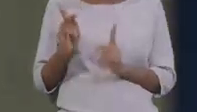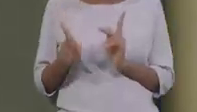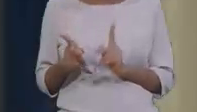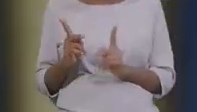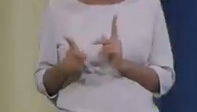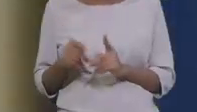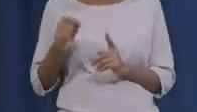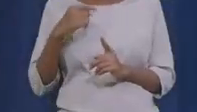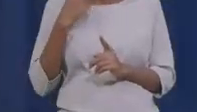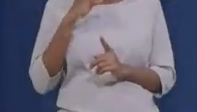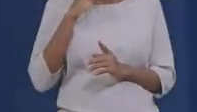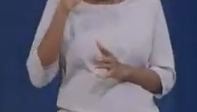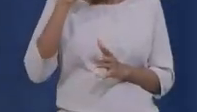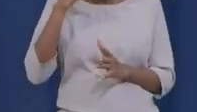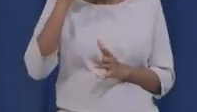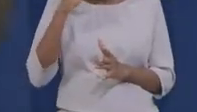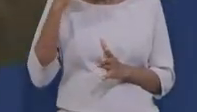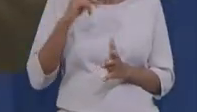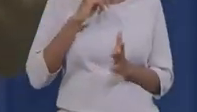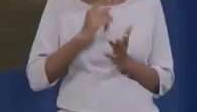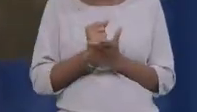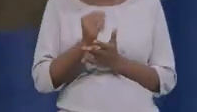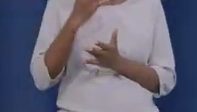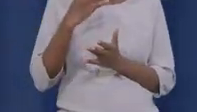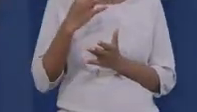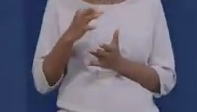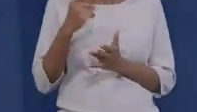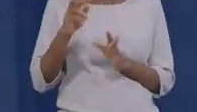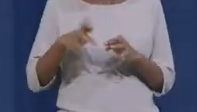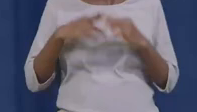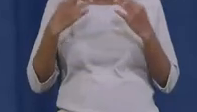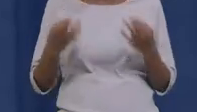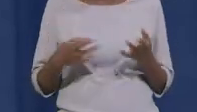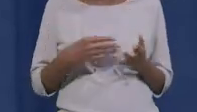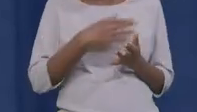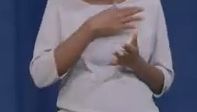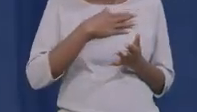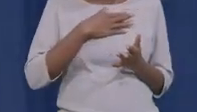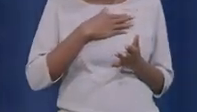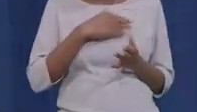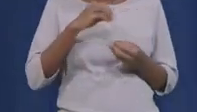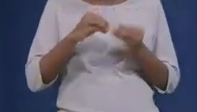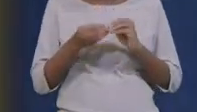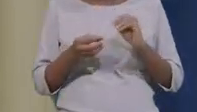compte sur ce que nous cherchons, qui cherche la vérité de sa révélation.